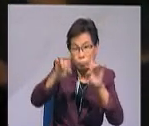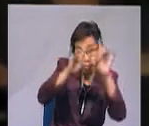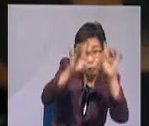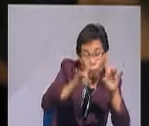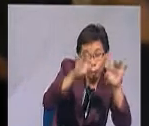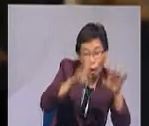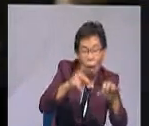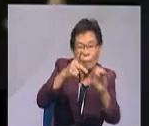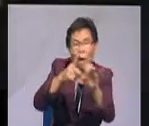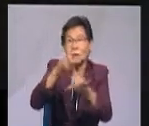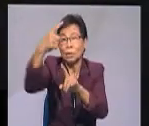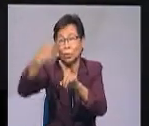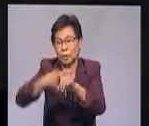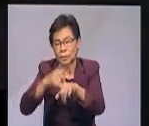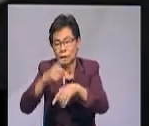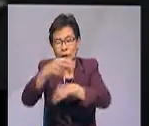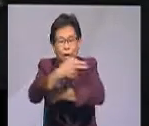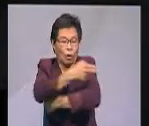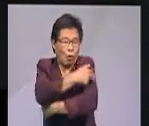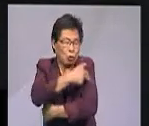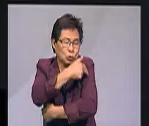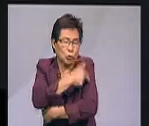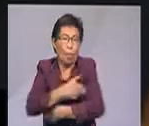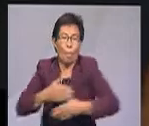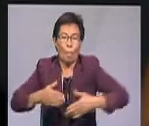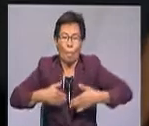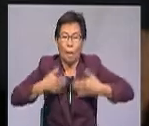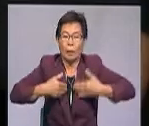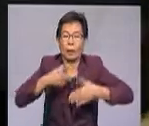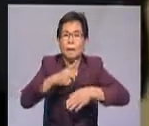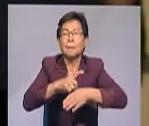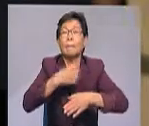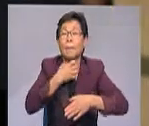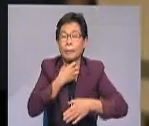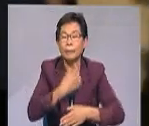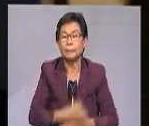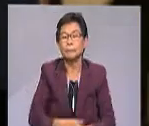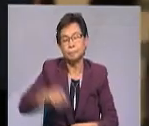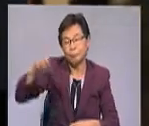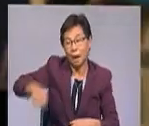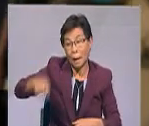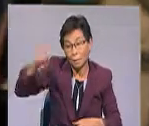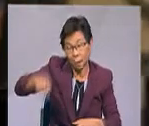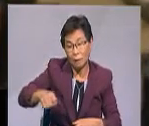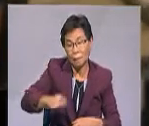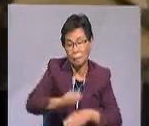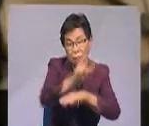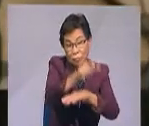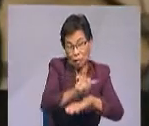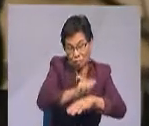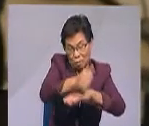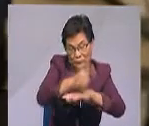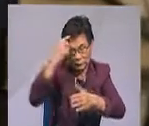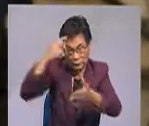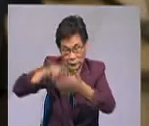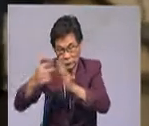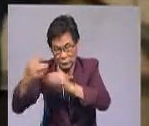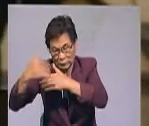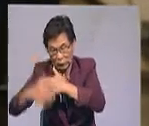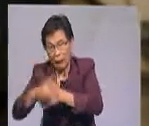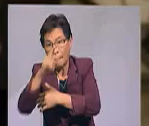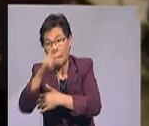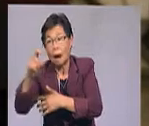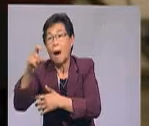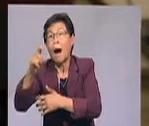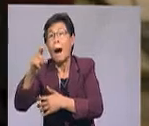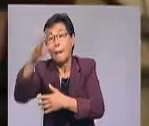sebulan di Hospital bahagia Ulu Kinta perak di mahkam majistr pula tertuduh didakwa sengaja mencederakan bekas Bapa